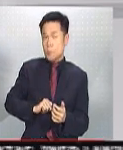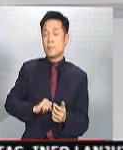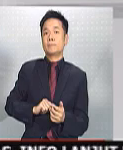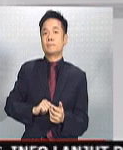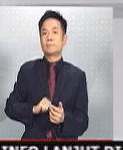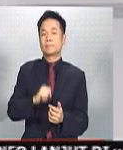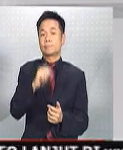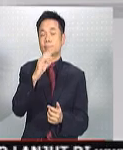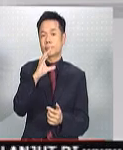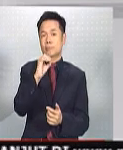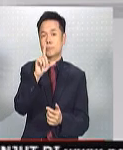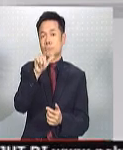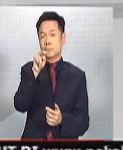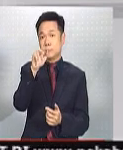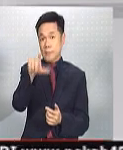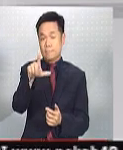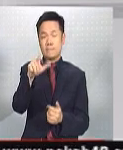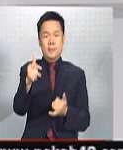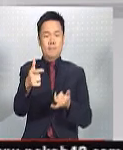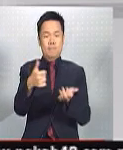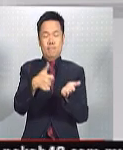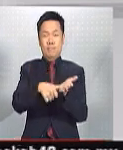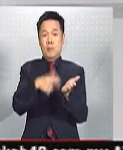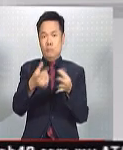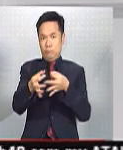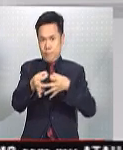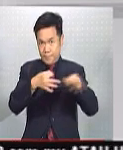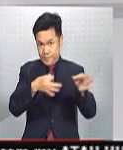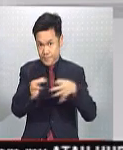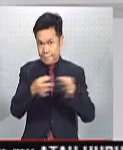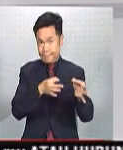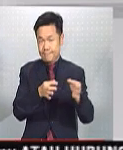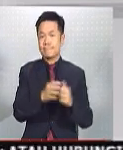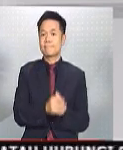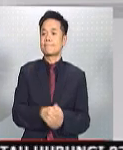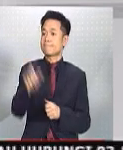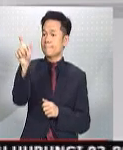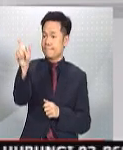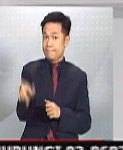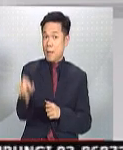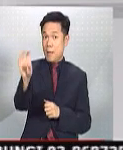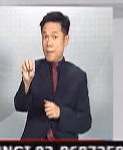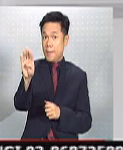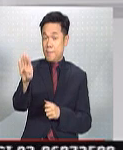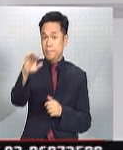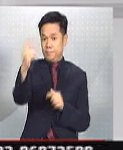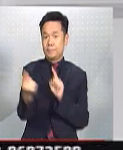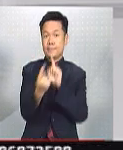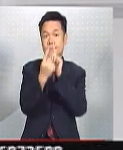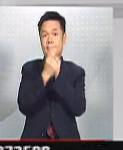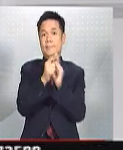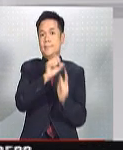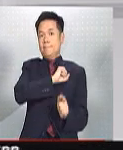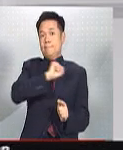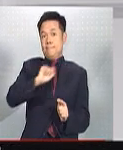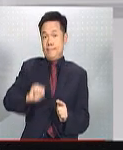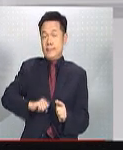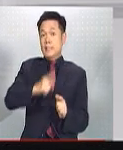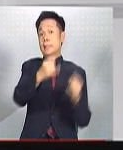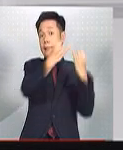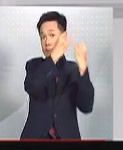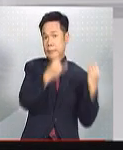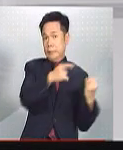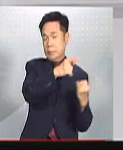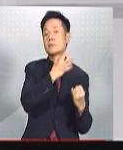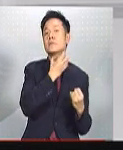Muhammad Nur menerusi satu kenyataan. Ya, terdahulu Datuk Seri Ahmad Faizal telah menghadap Sultan Perak di Istana Kintah. Turut menghadap